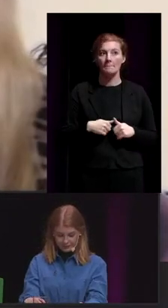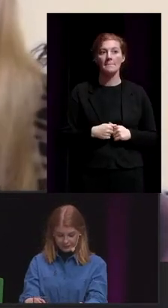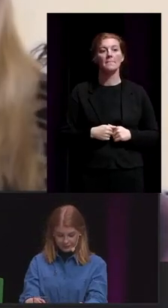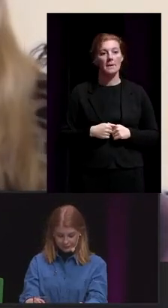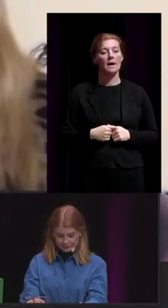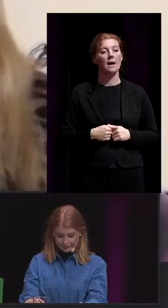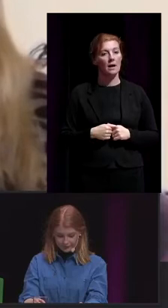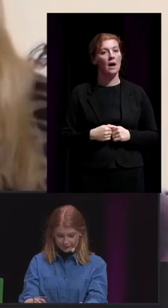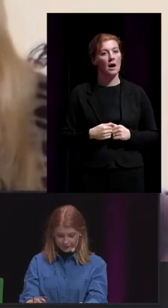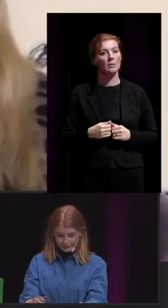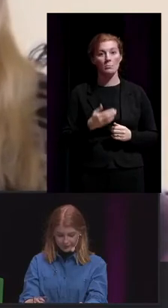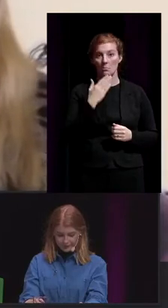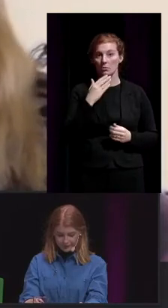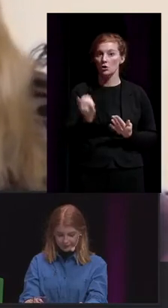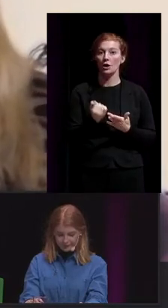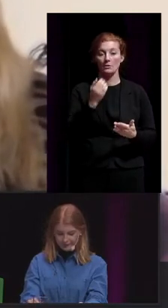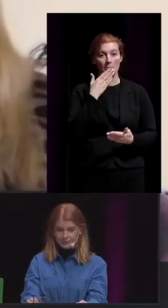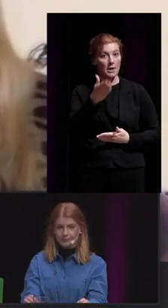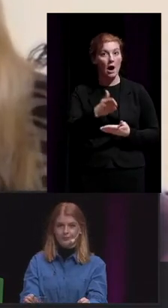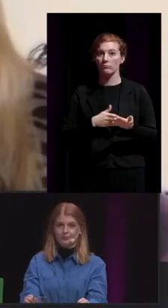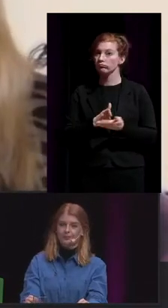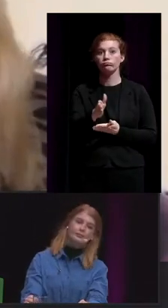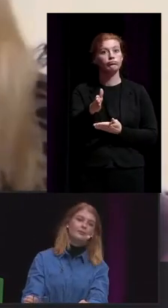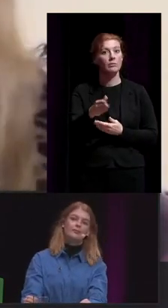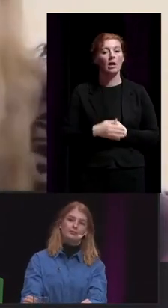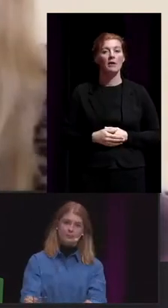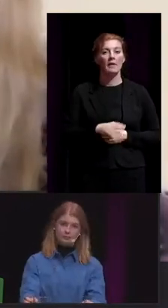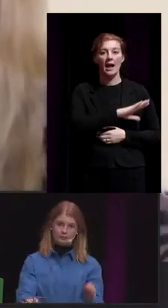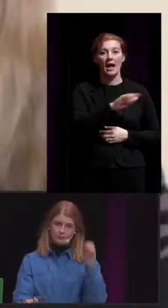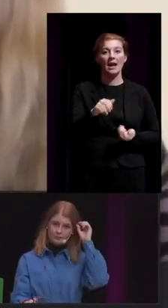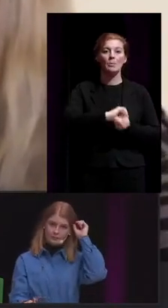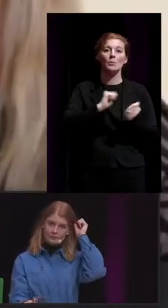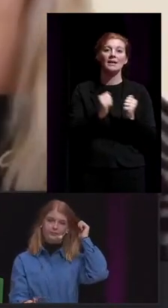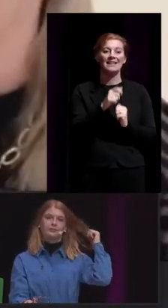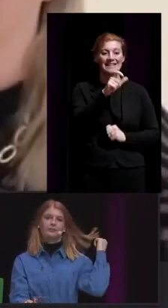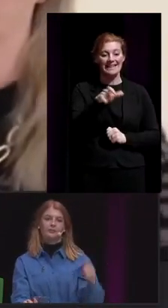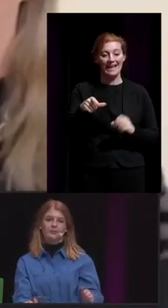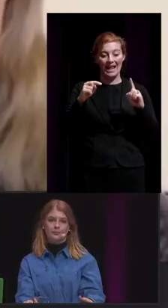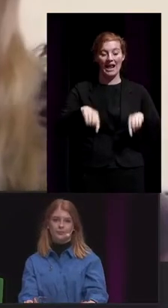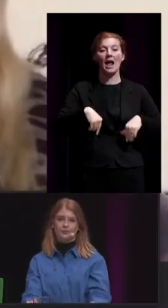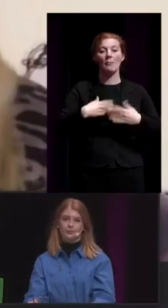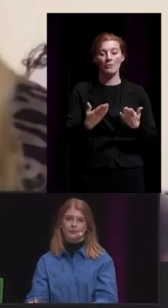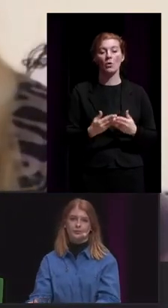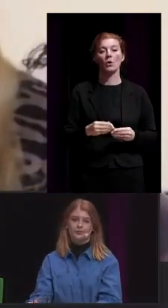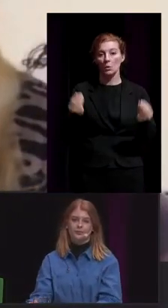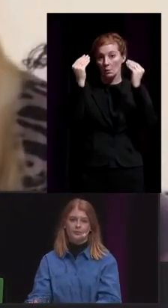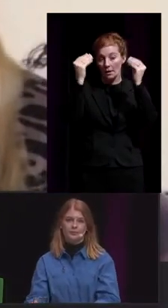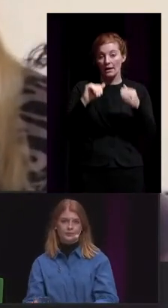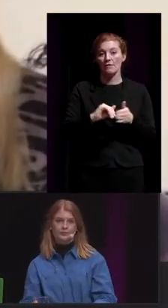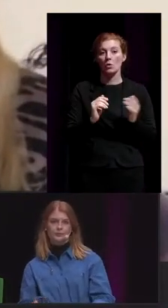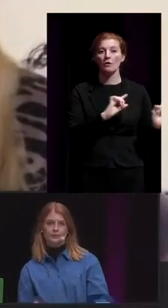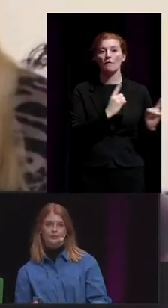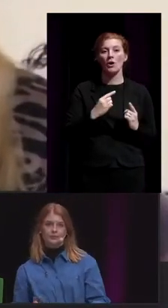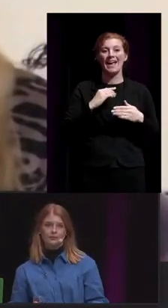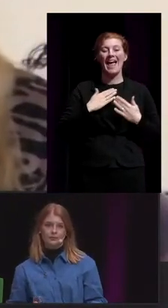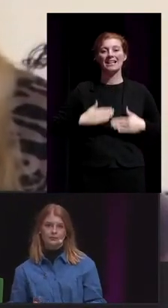bra genomslag på det. För nu är det ju så att våra politiker samtliga blir utbildade av Folkhälsonämnden och alla tycker det här är bra. För